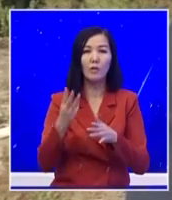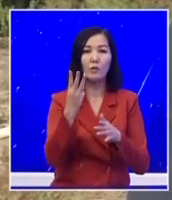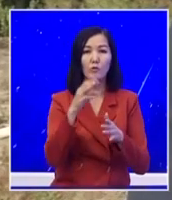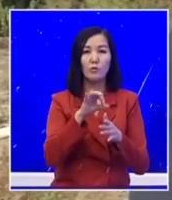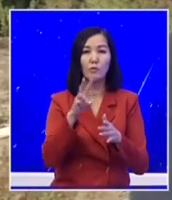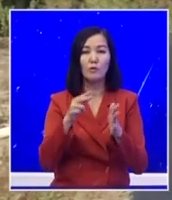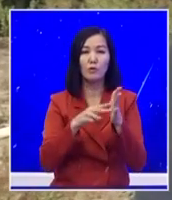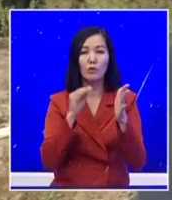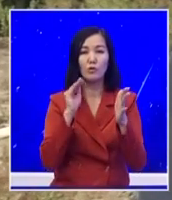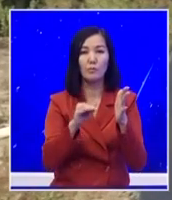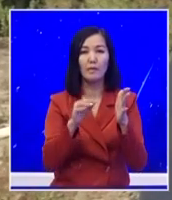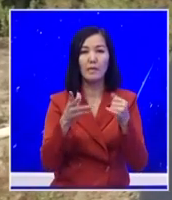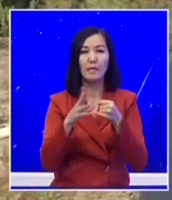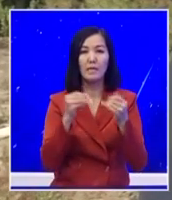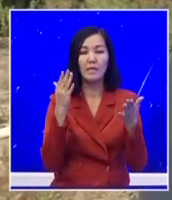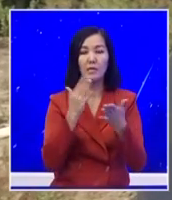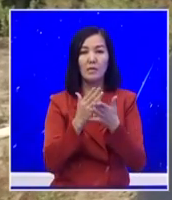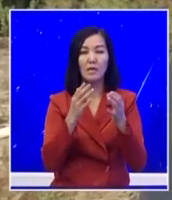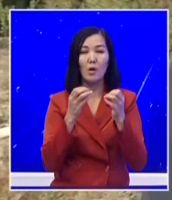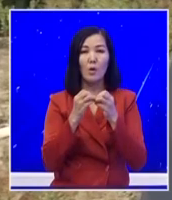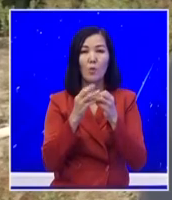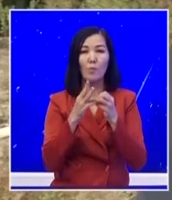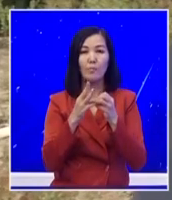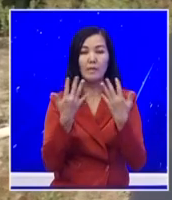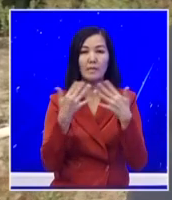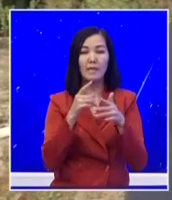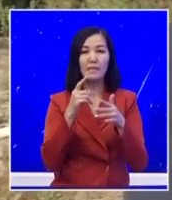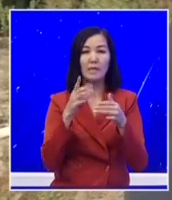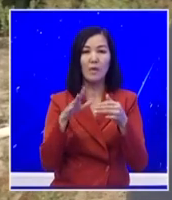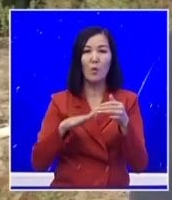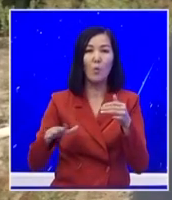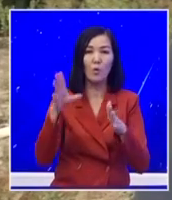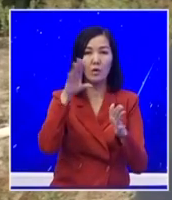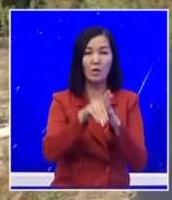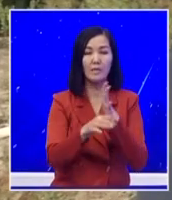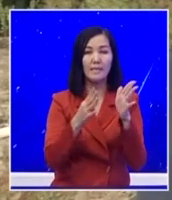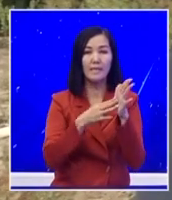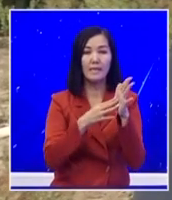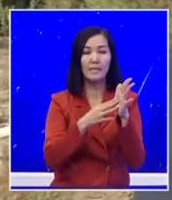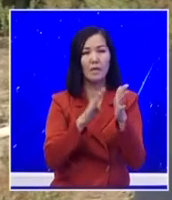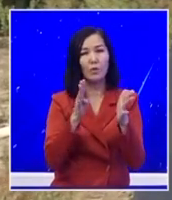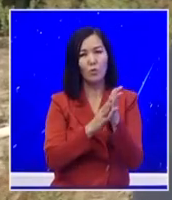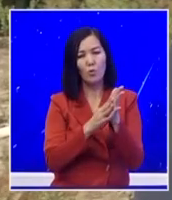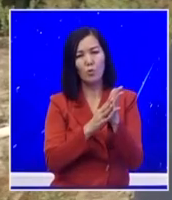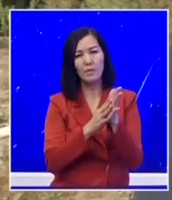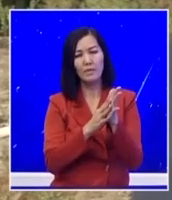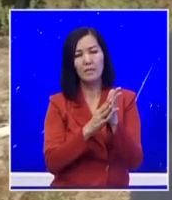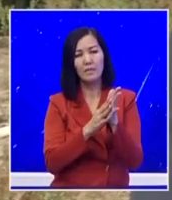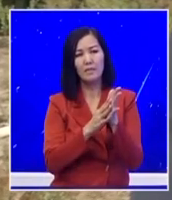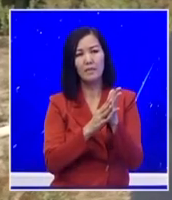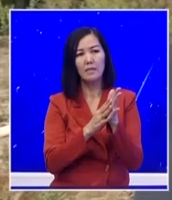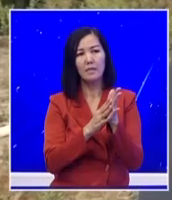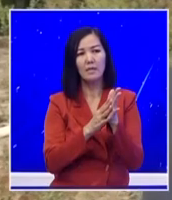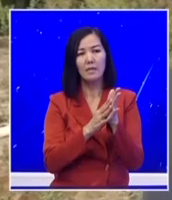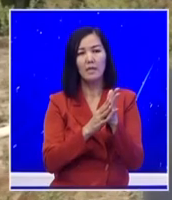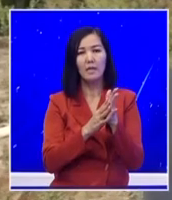3 миллион 700 мың гектар бар. 15 сельский округ. Сол 15 сельский округтың ішінде қазір 8-9 сельский округта осы